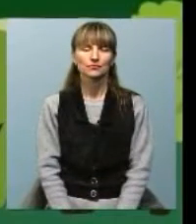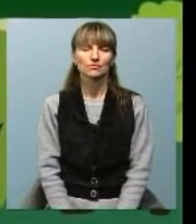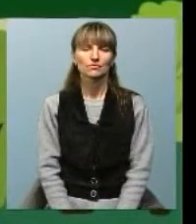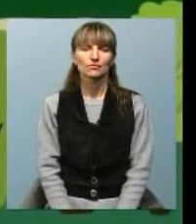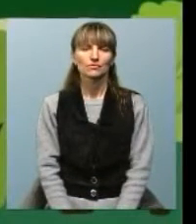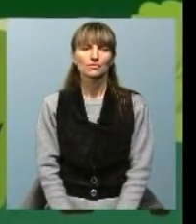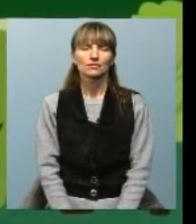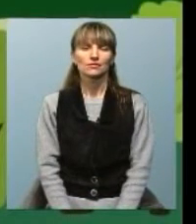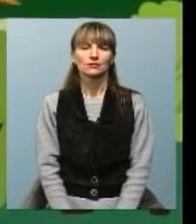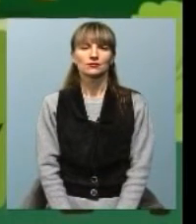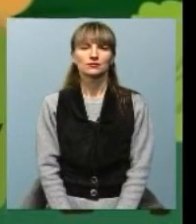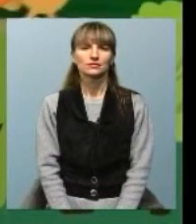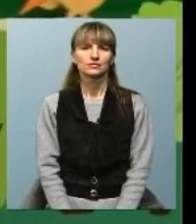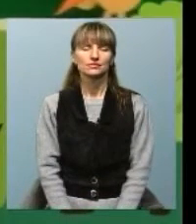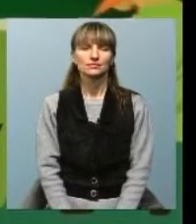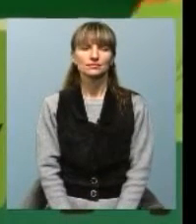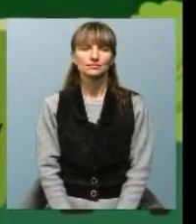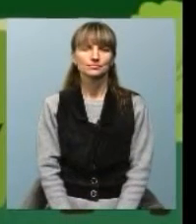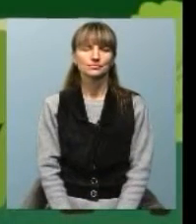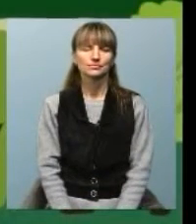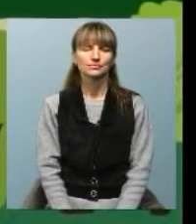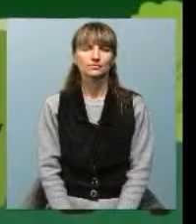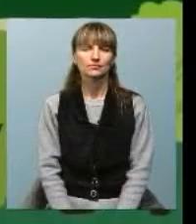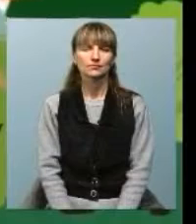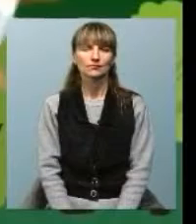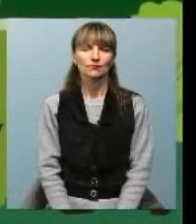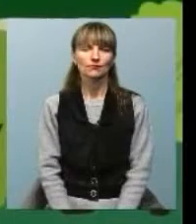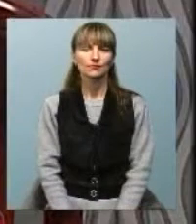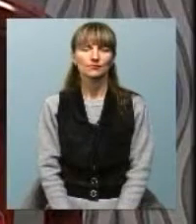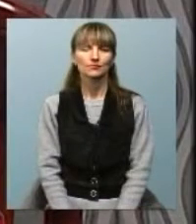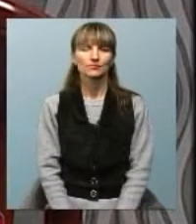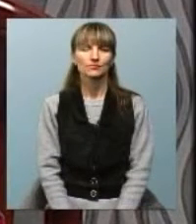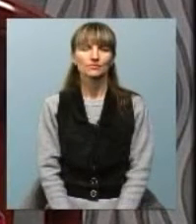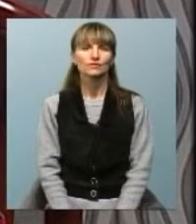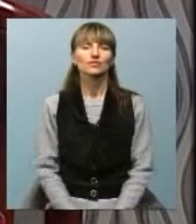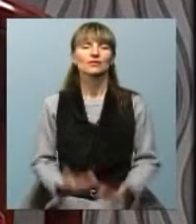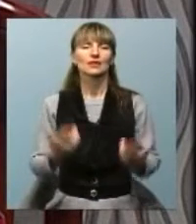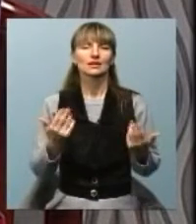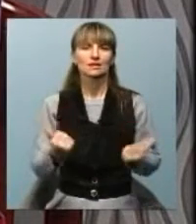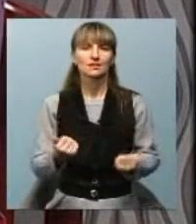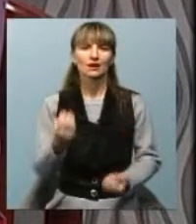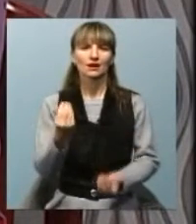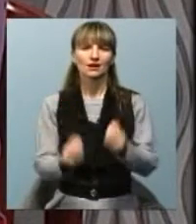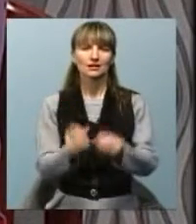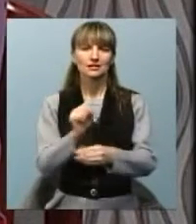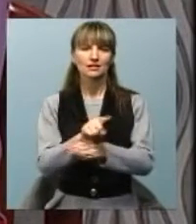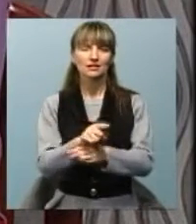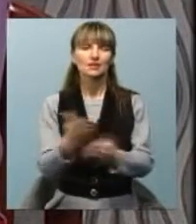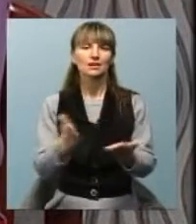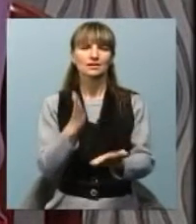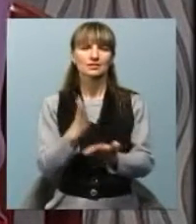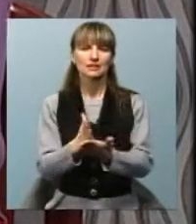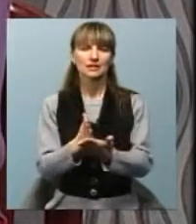Та Так. Гра – задача, яка полягає